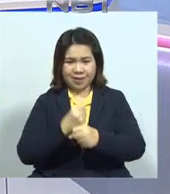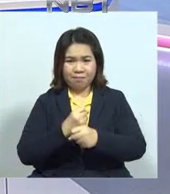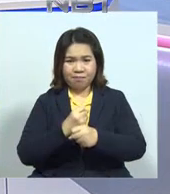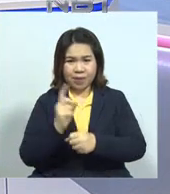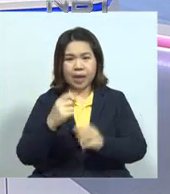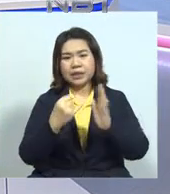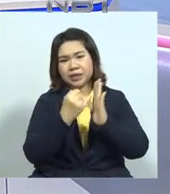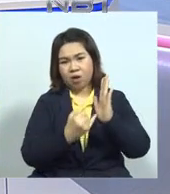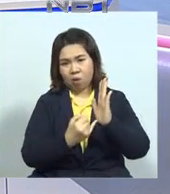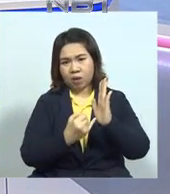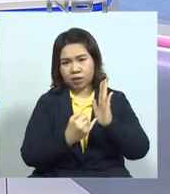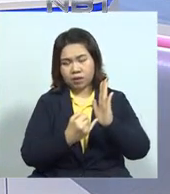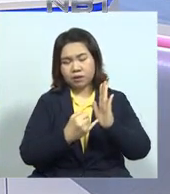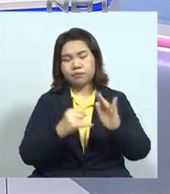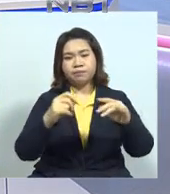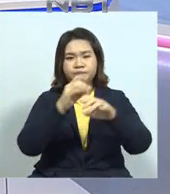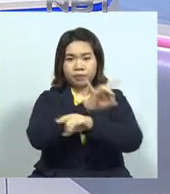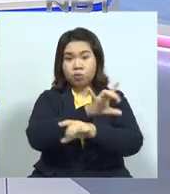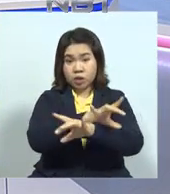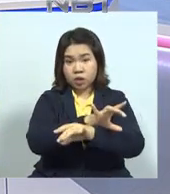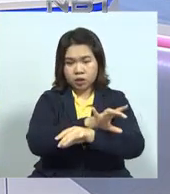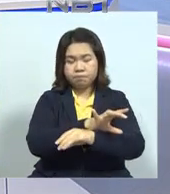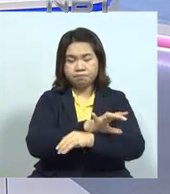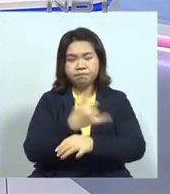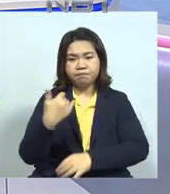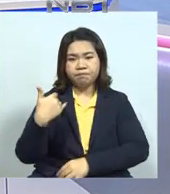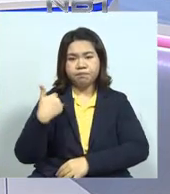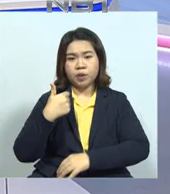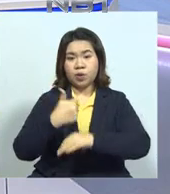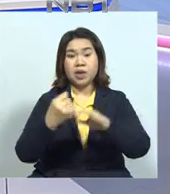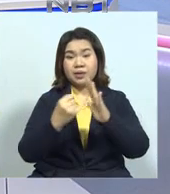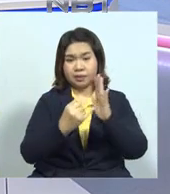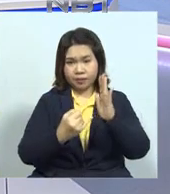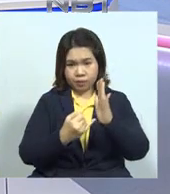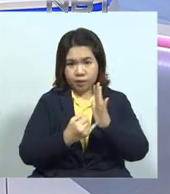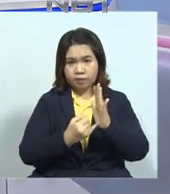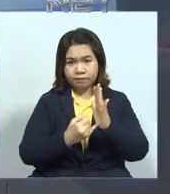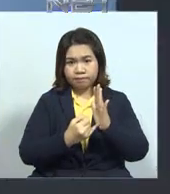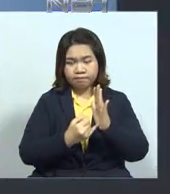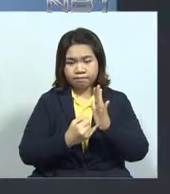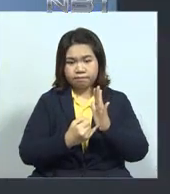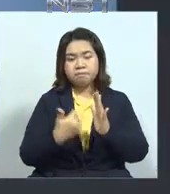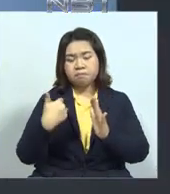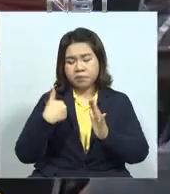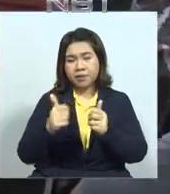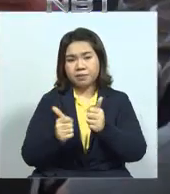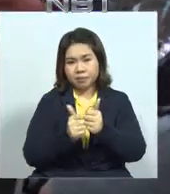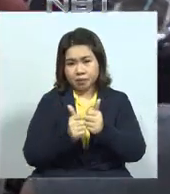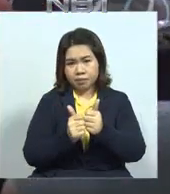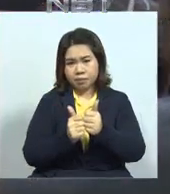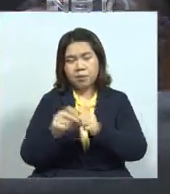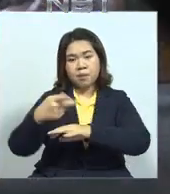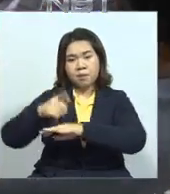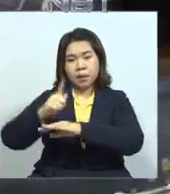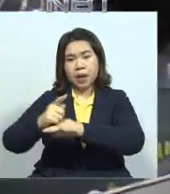ไปดูกันที่จังหวัดแรกกันก่อนค่ะที่จังหวัดเพชรบุรีนะคะโดยนายกอบชัยบุญอรณะผู้ว่าราชการจังหวัดเพชรบุรีพร้อมด้วยนายวิเชียรเรียบร้อย